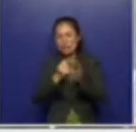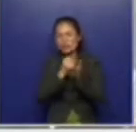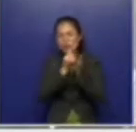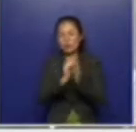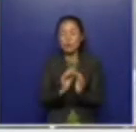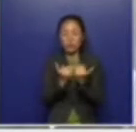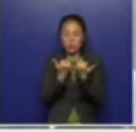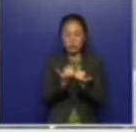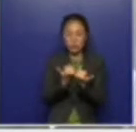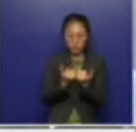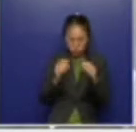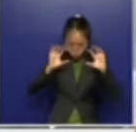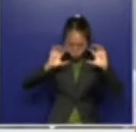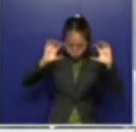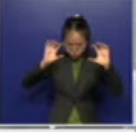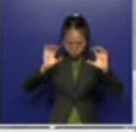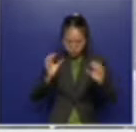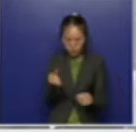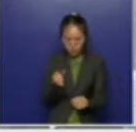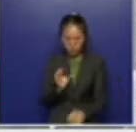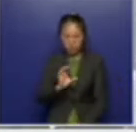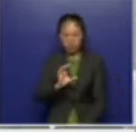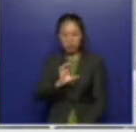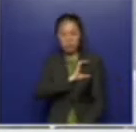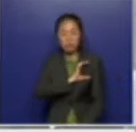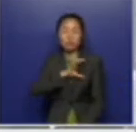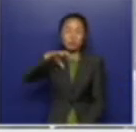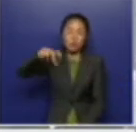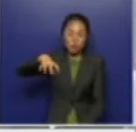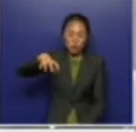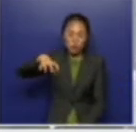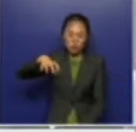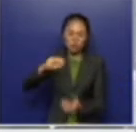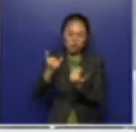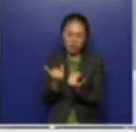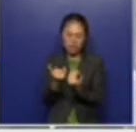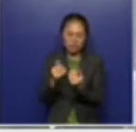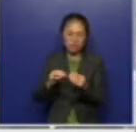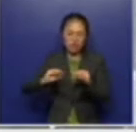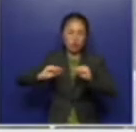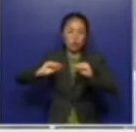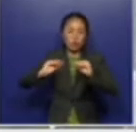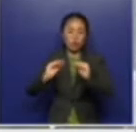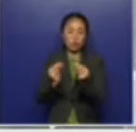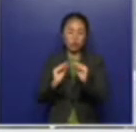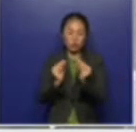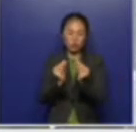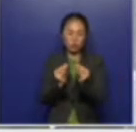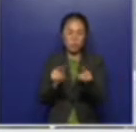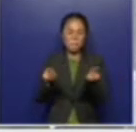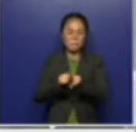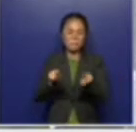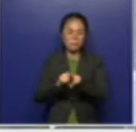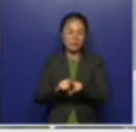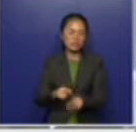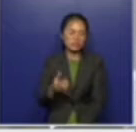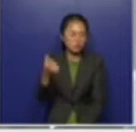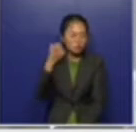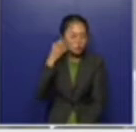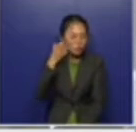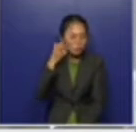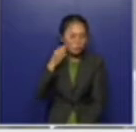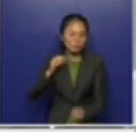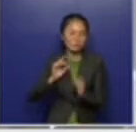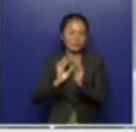านราชการท่านประธานที่เคารพครับเขาใช้วิธีการไงครับเขาใช้ลักษณะเหมือนคลื่นความถี่ที่เป็นโทรศัพท์เหมือนใช้ระบบเน็ตเครือข่